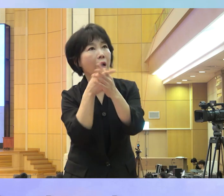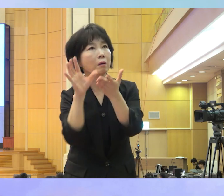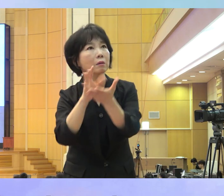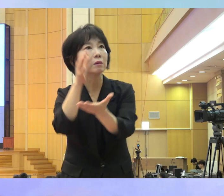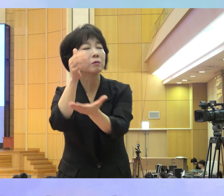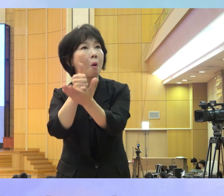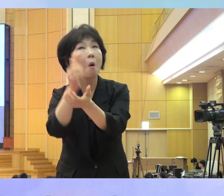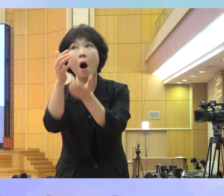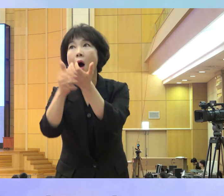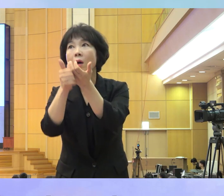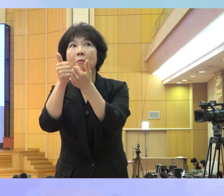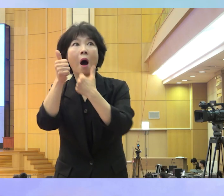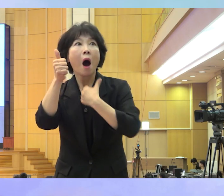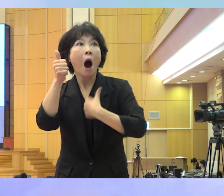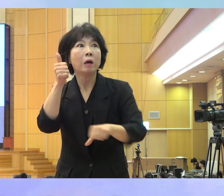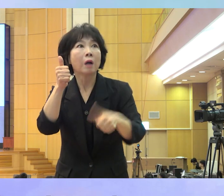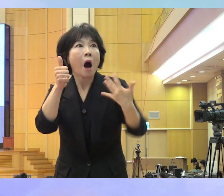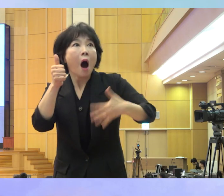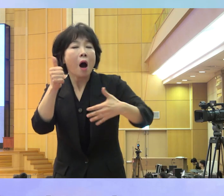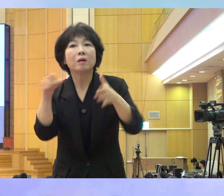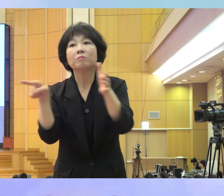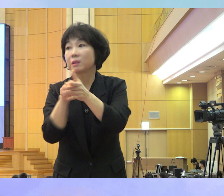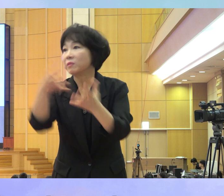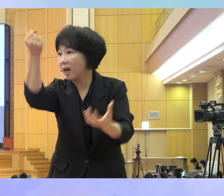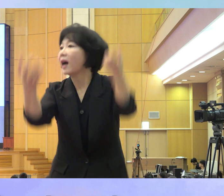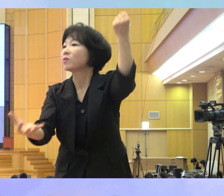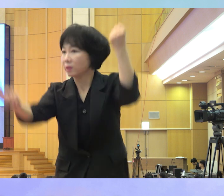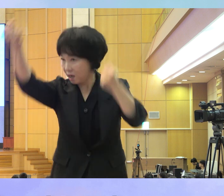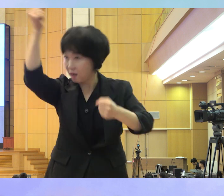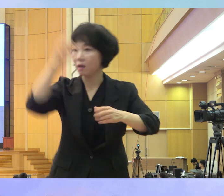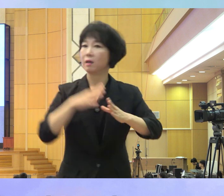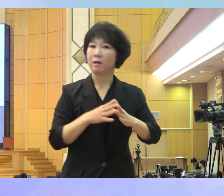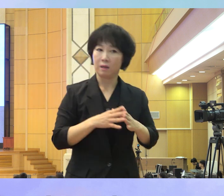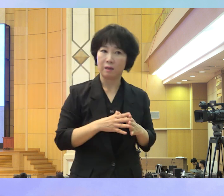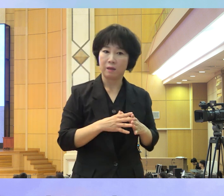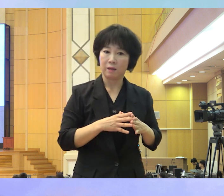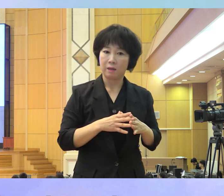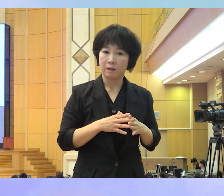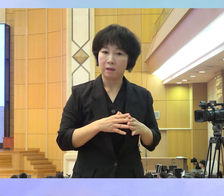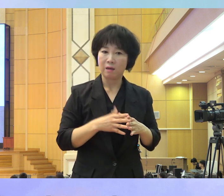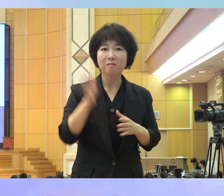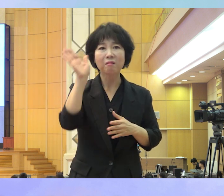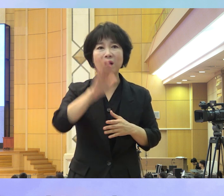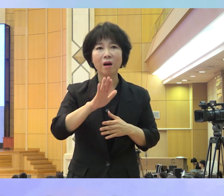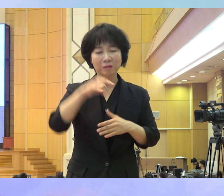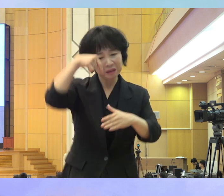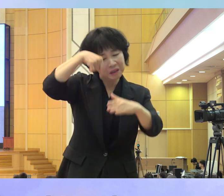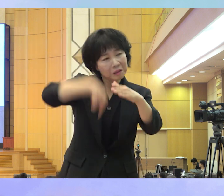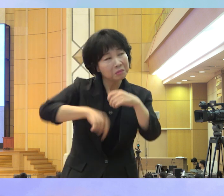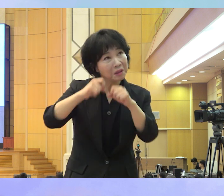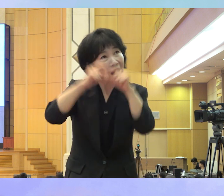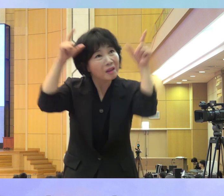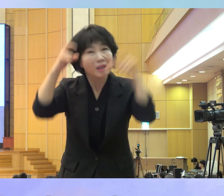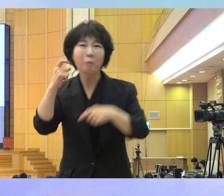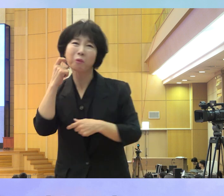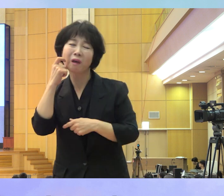하나님의 아들 이렇게 알고 믿었던 거예요. 근데 깊이 깨닫지 못한 사람은 선지자.